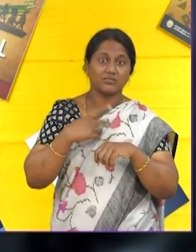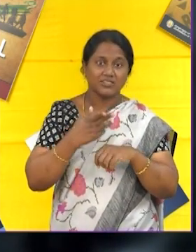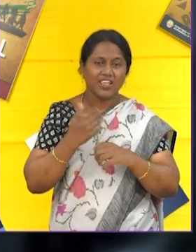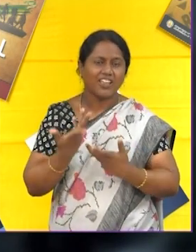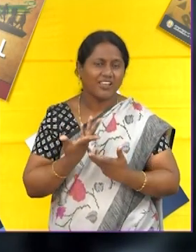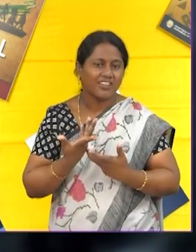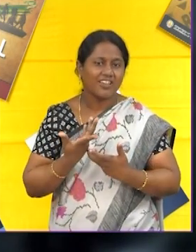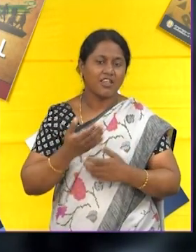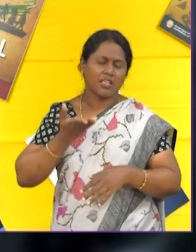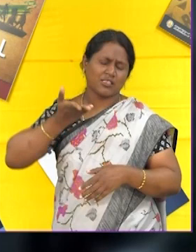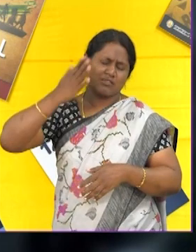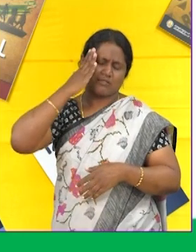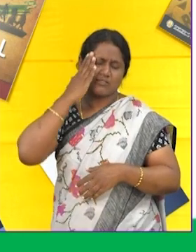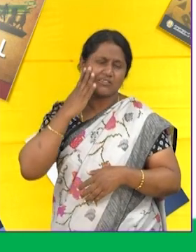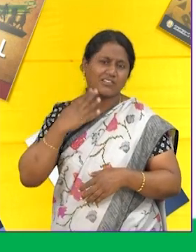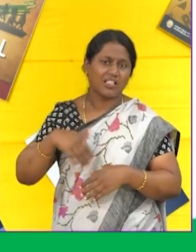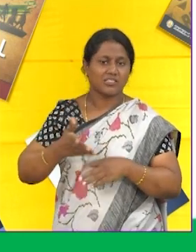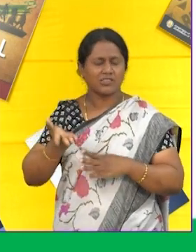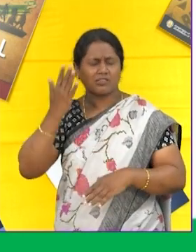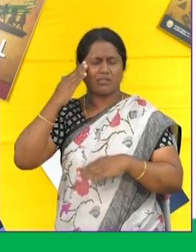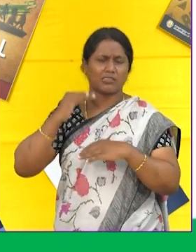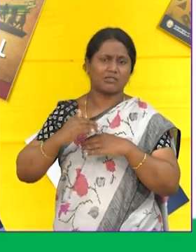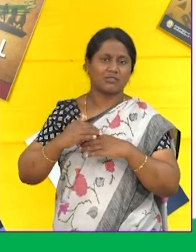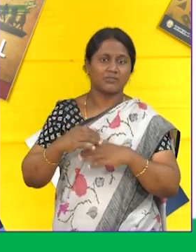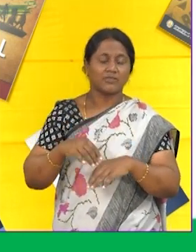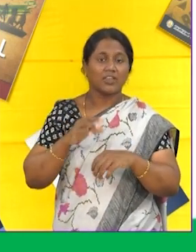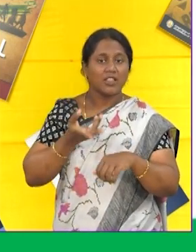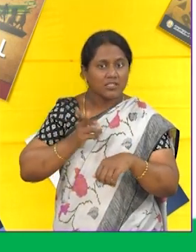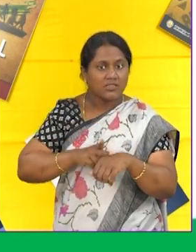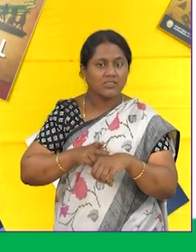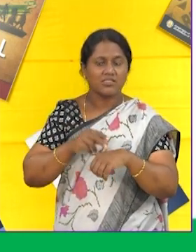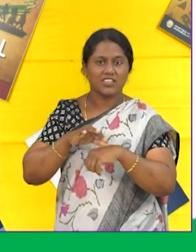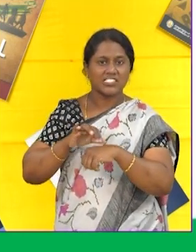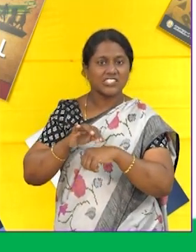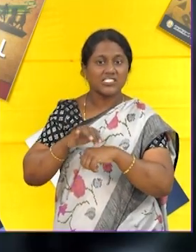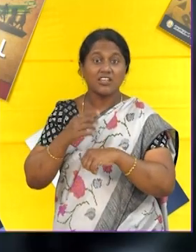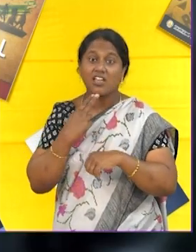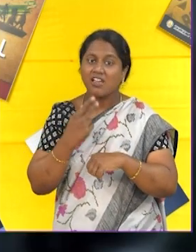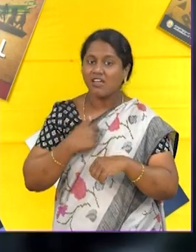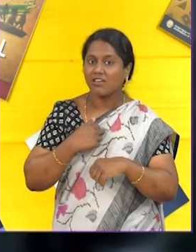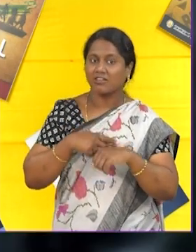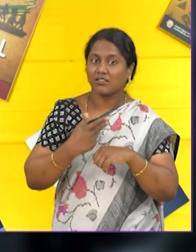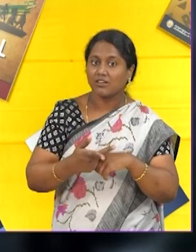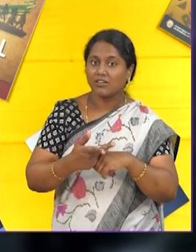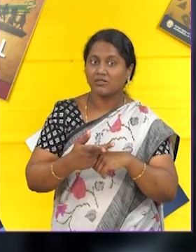மெதுவாக அப்படின்னு எழுந்திருக்கிறான். இன் அ லோ ஹோப்லெஸ் டோன் ஆஃப் அ டெஸ்பாண்டன்ட் பீகிள்.